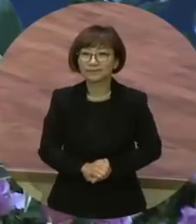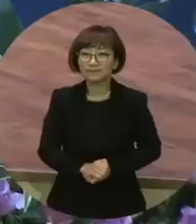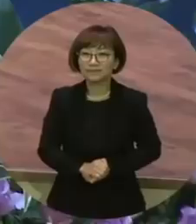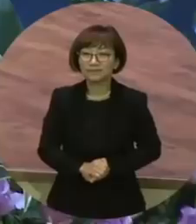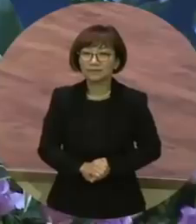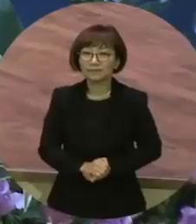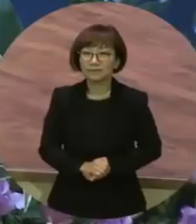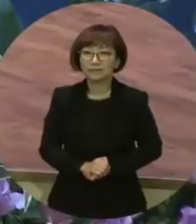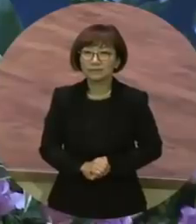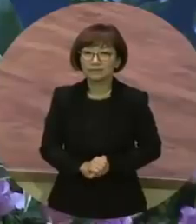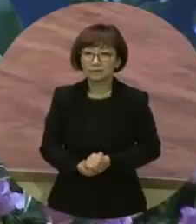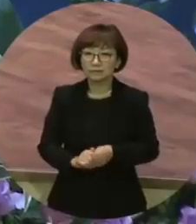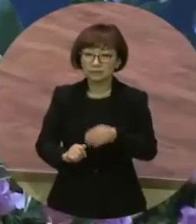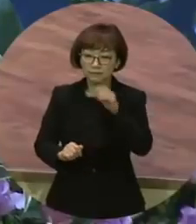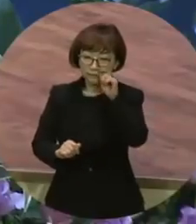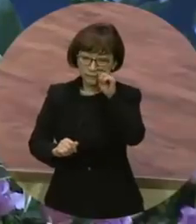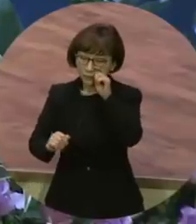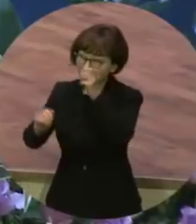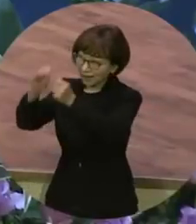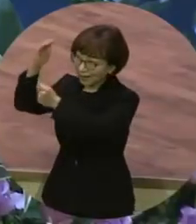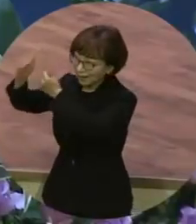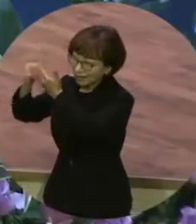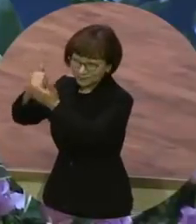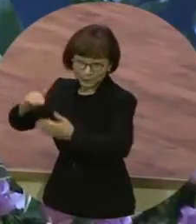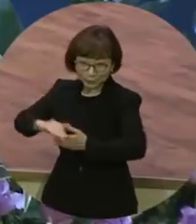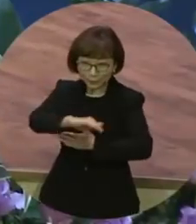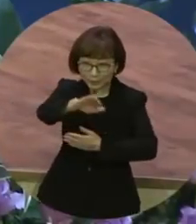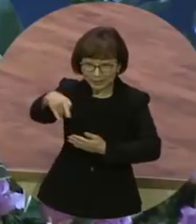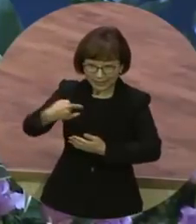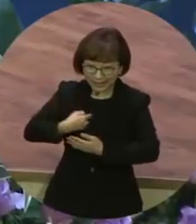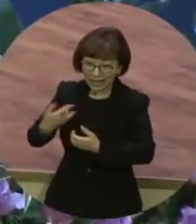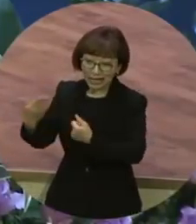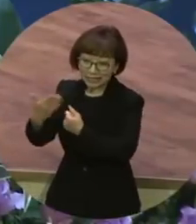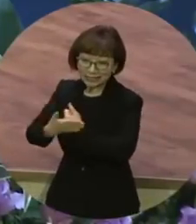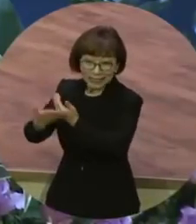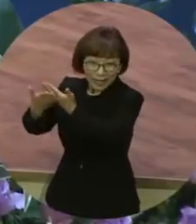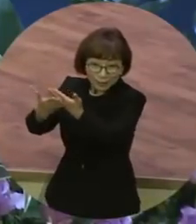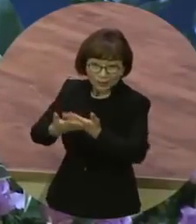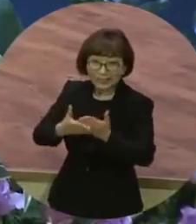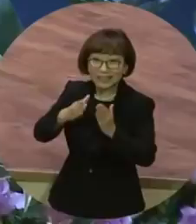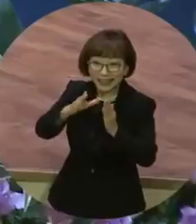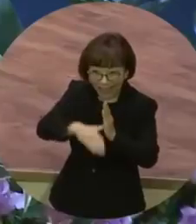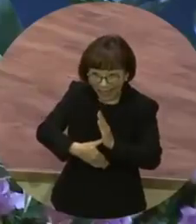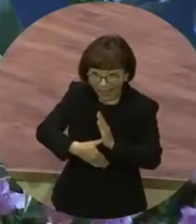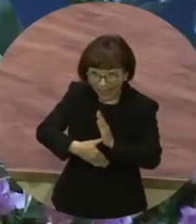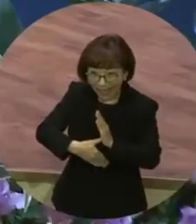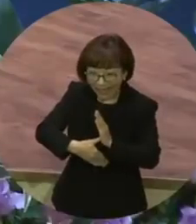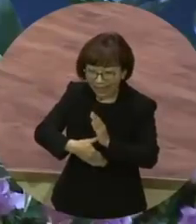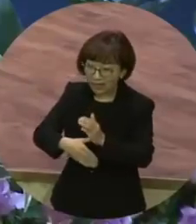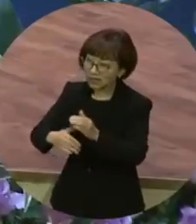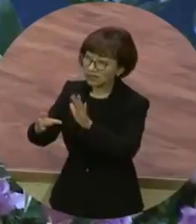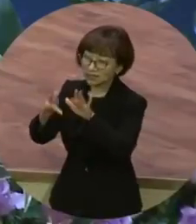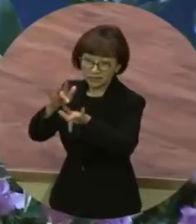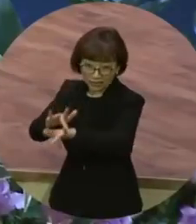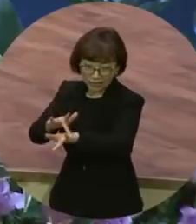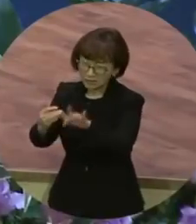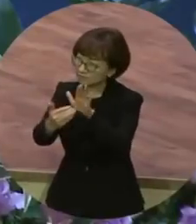하나님이 주시고자 하는 은혜를 사단이 막을 수는 없거든요. 근데 사단은 우리가 받은 은혜를 그냥 흘려버리게